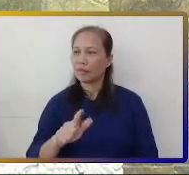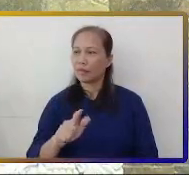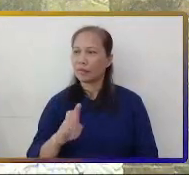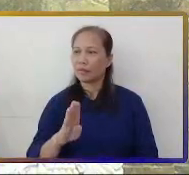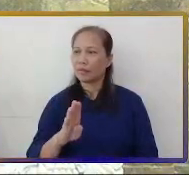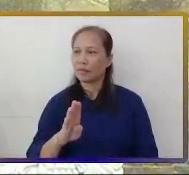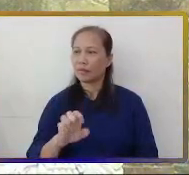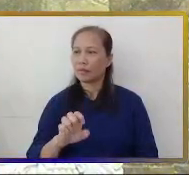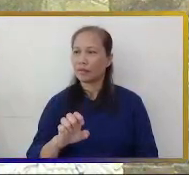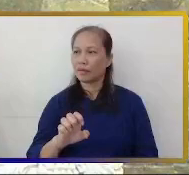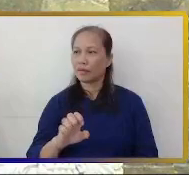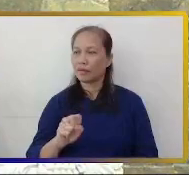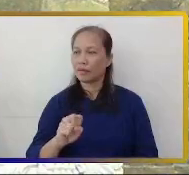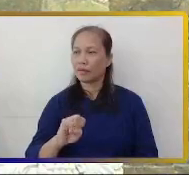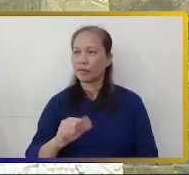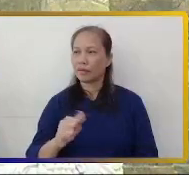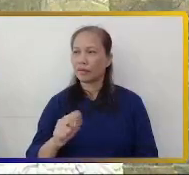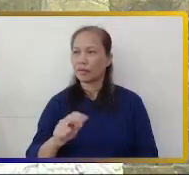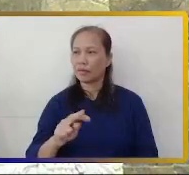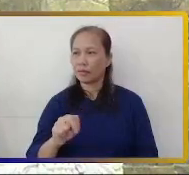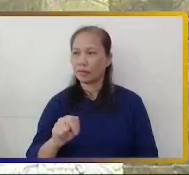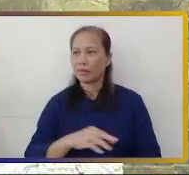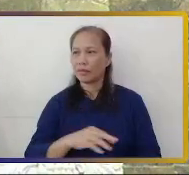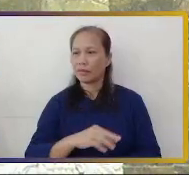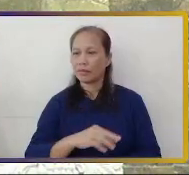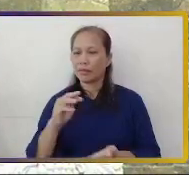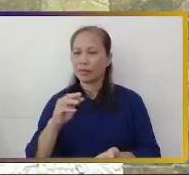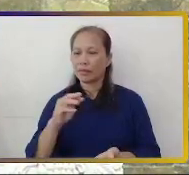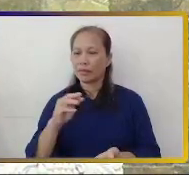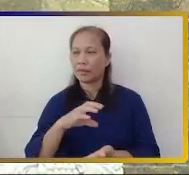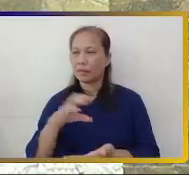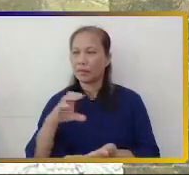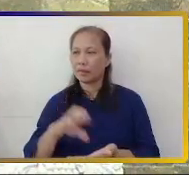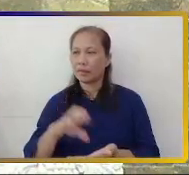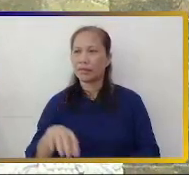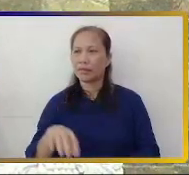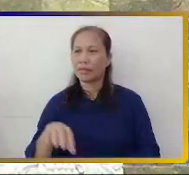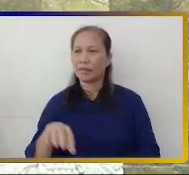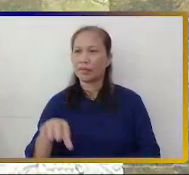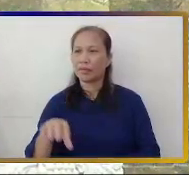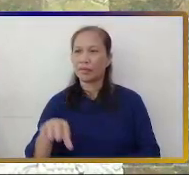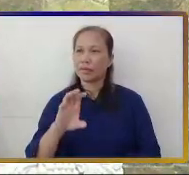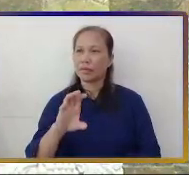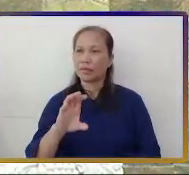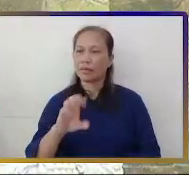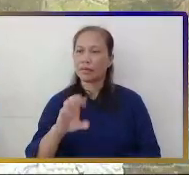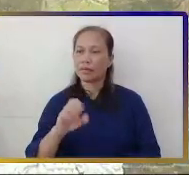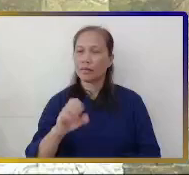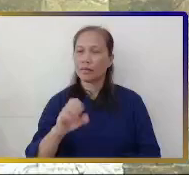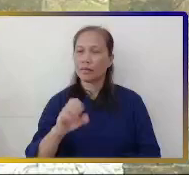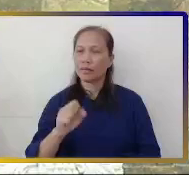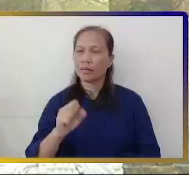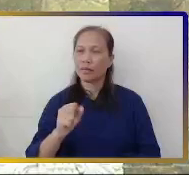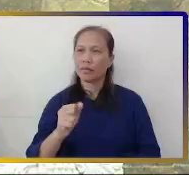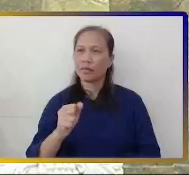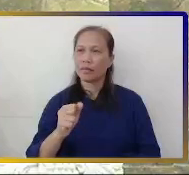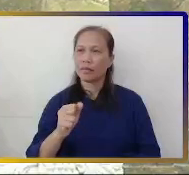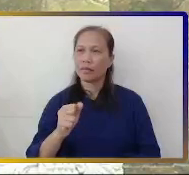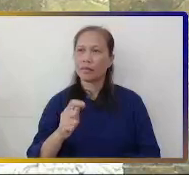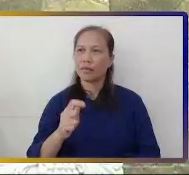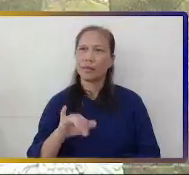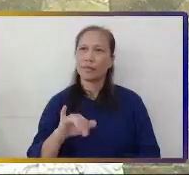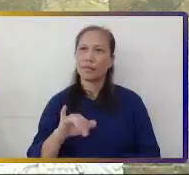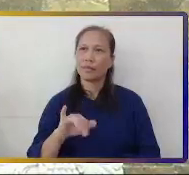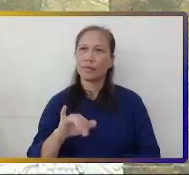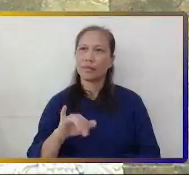it is the major center of catar groups nanduduon po sila lahat you see So kung makikita niyo po mga kapatid Ang